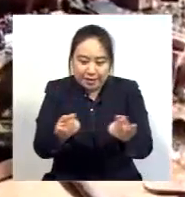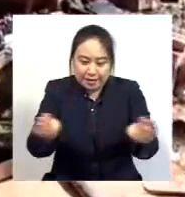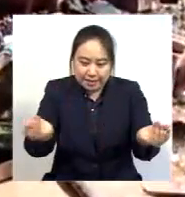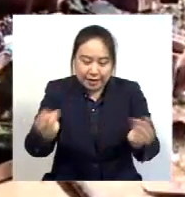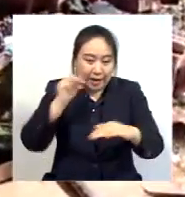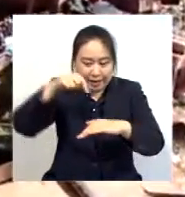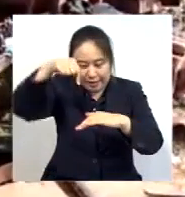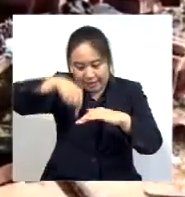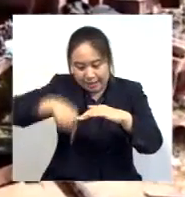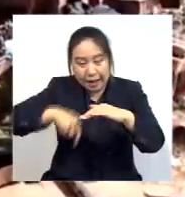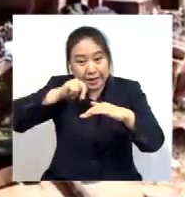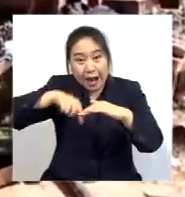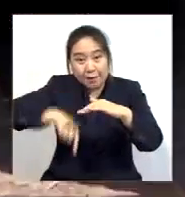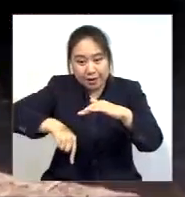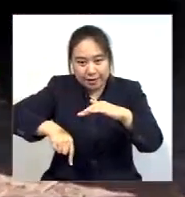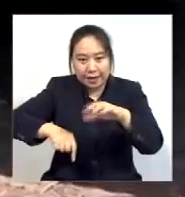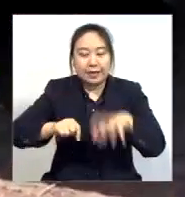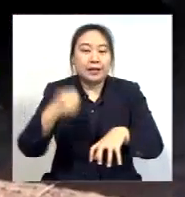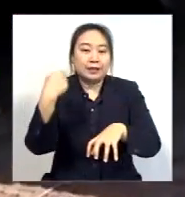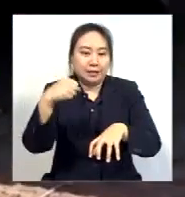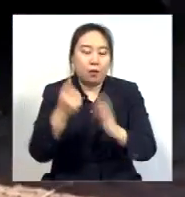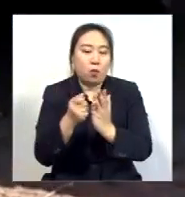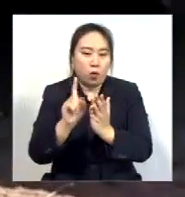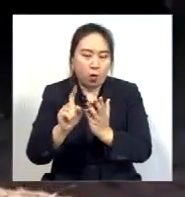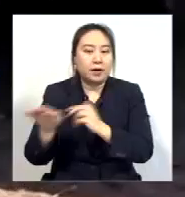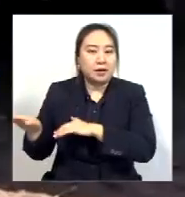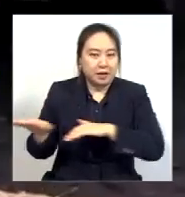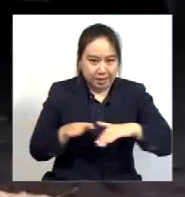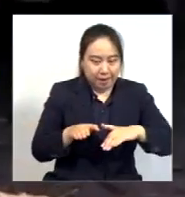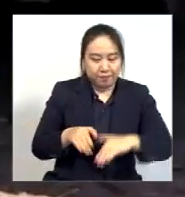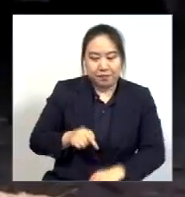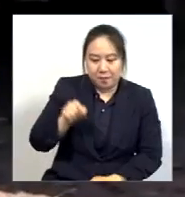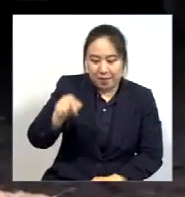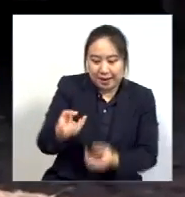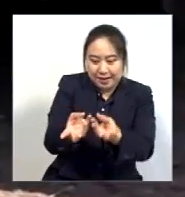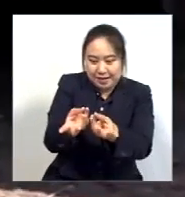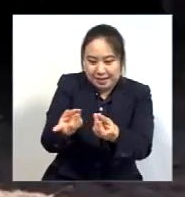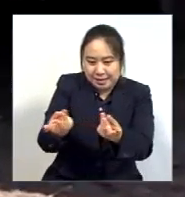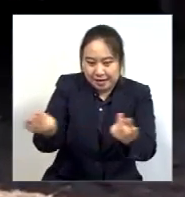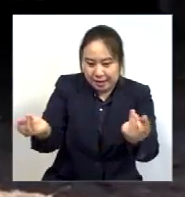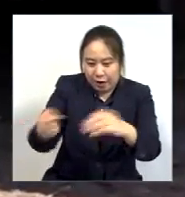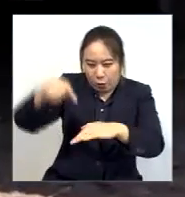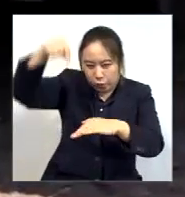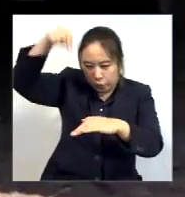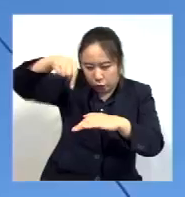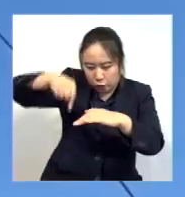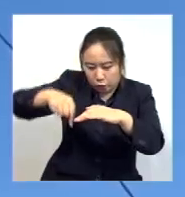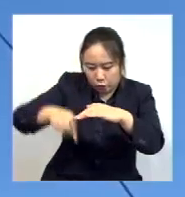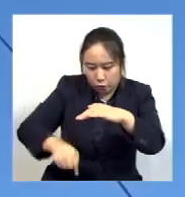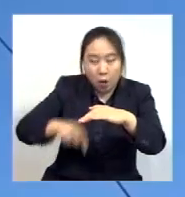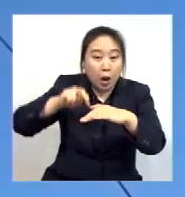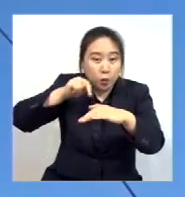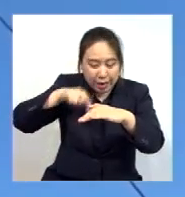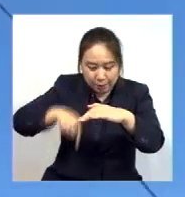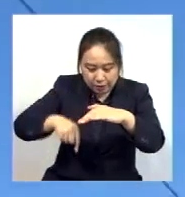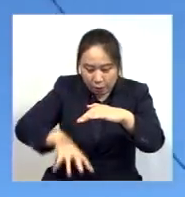อุดรธานีเนี่ยเขาก็เตรียมที่จะส่งชุดเจาะบาดาลลำน้ำใต้ดินขึ้นมาให้ความช่วยเหลือนะคะซึ่งขณะนี้ชุ